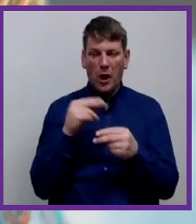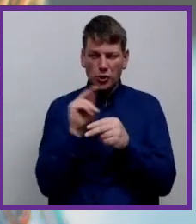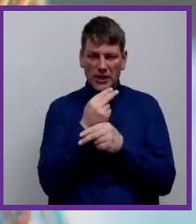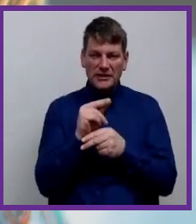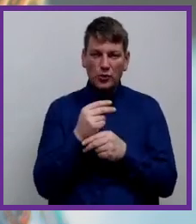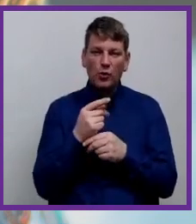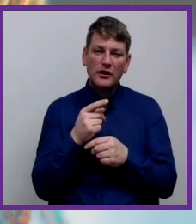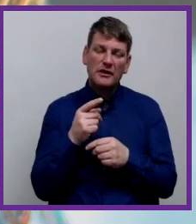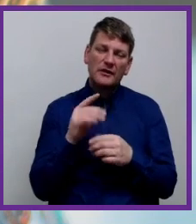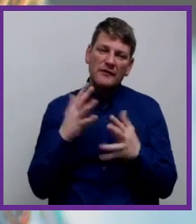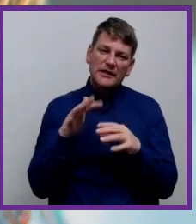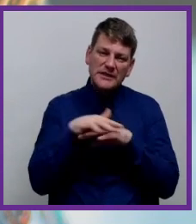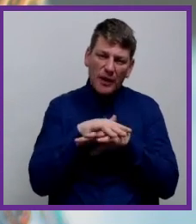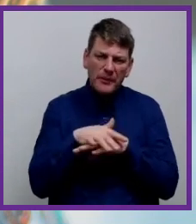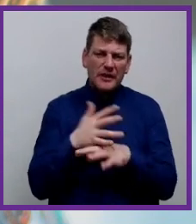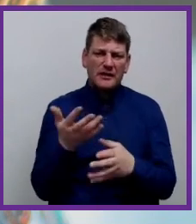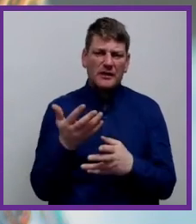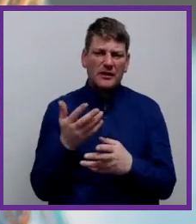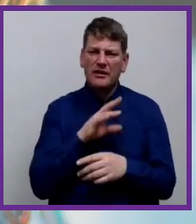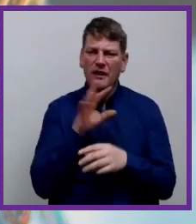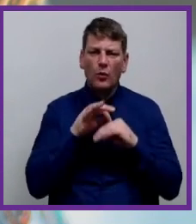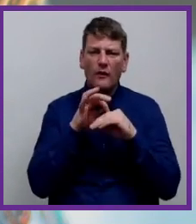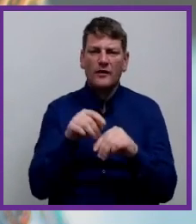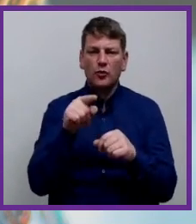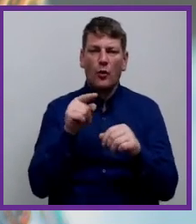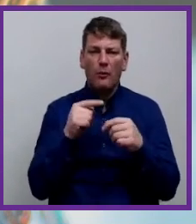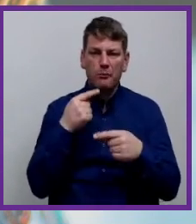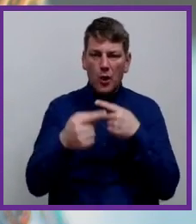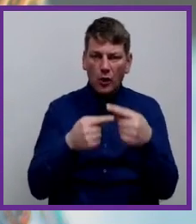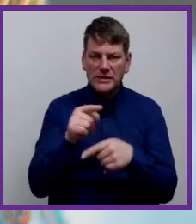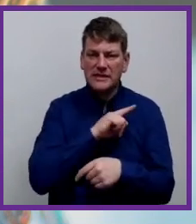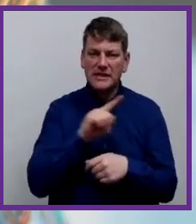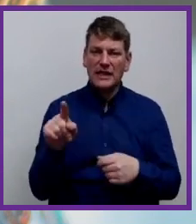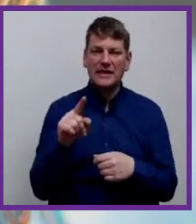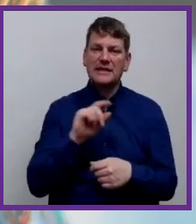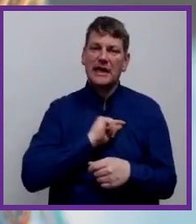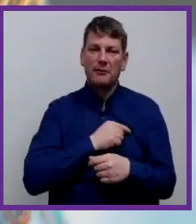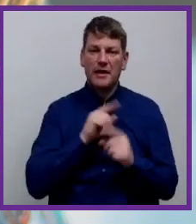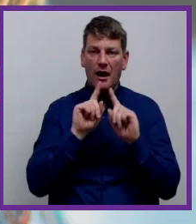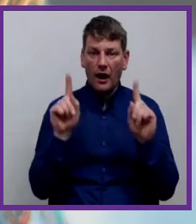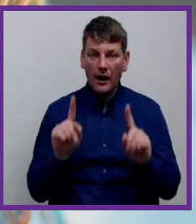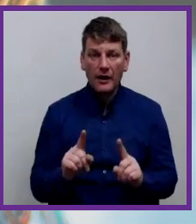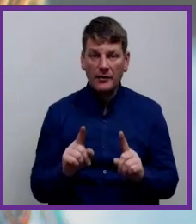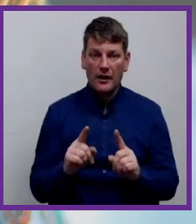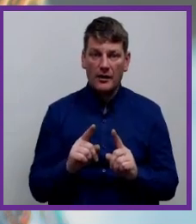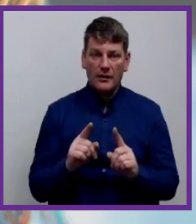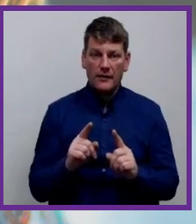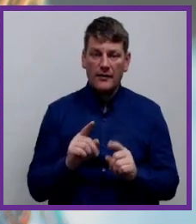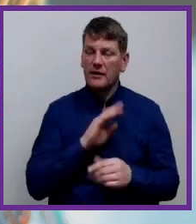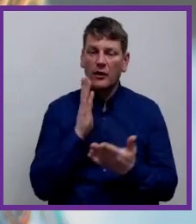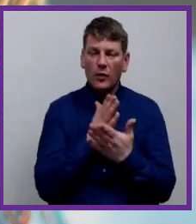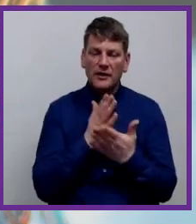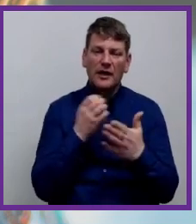piemēram, vismaz nenoved to procesu līdz kriminālu lietai un